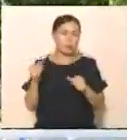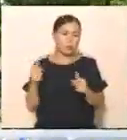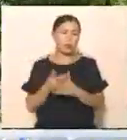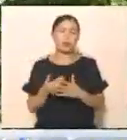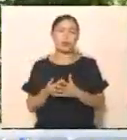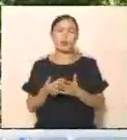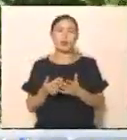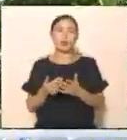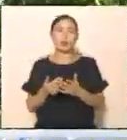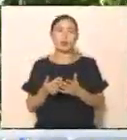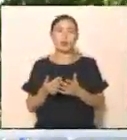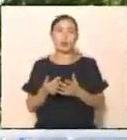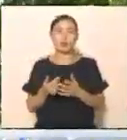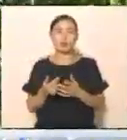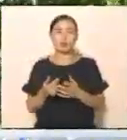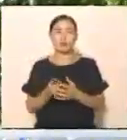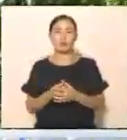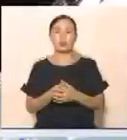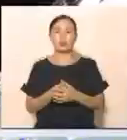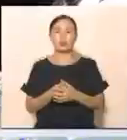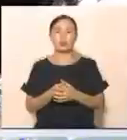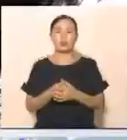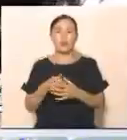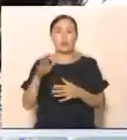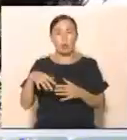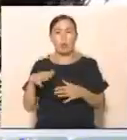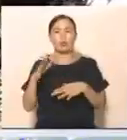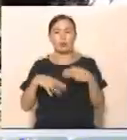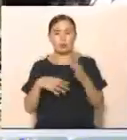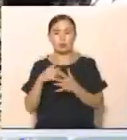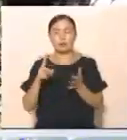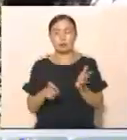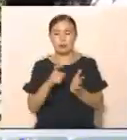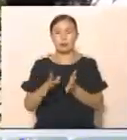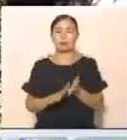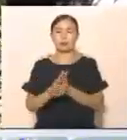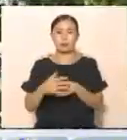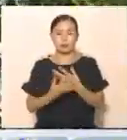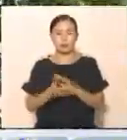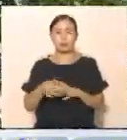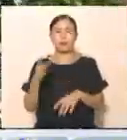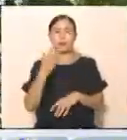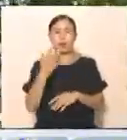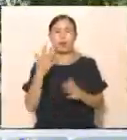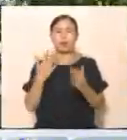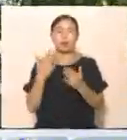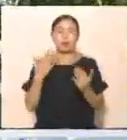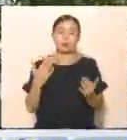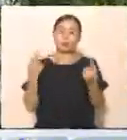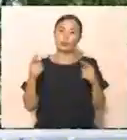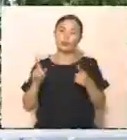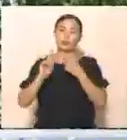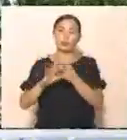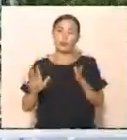мына құлақшасынан ұстағаныңыз дұрыс. Одан кейін қолыңызды қайта-қайта антисептикпен жууыңыз керек. Егер сіз ауырған болсаңыз, сізді өзгеге жұқтырмау